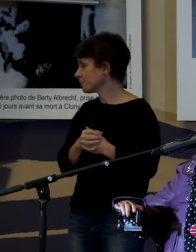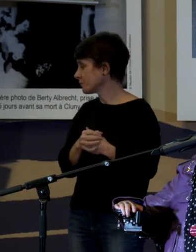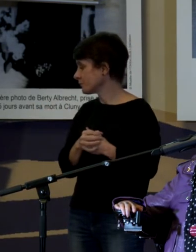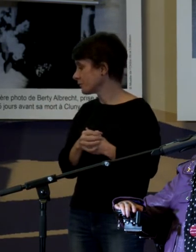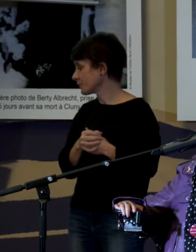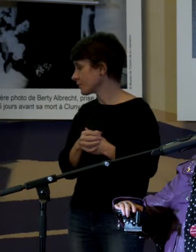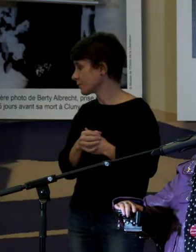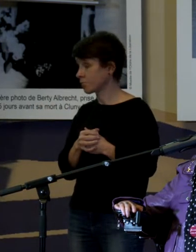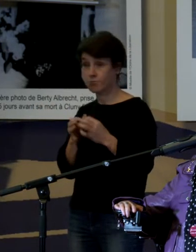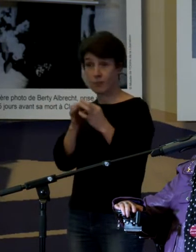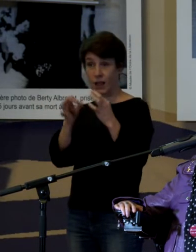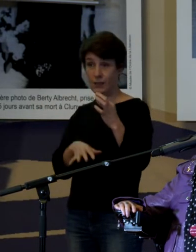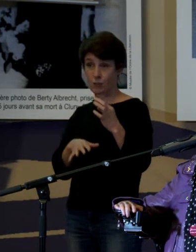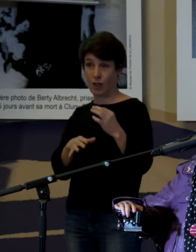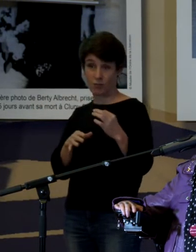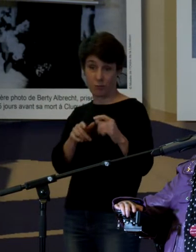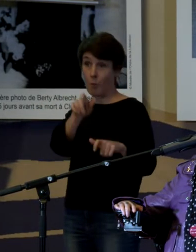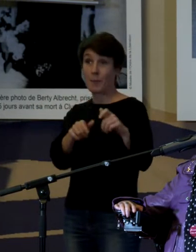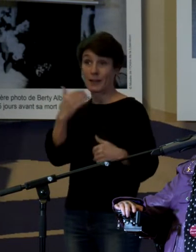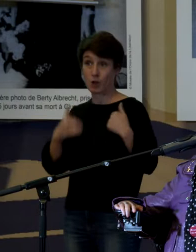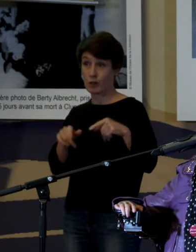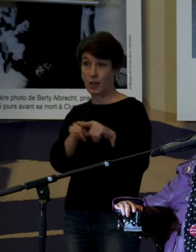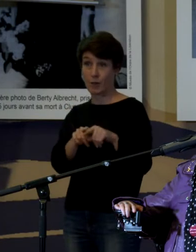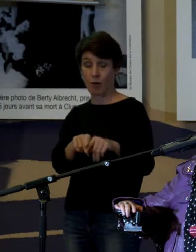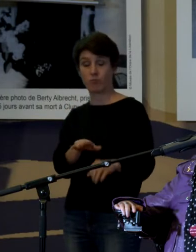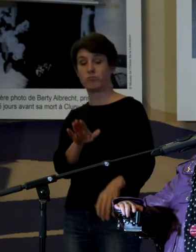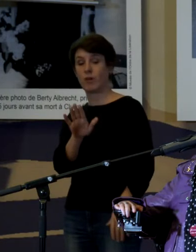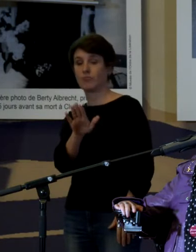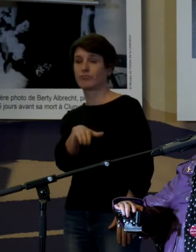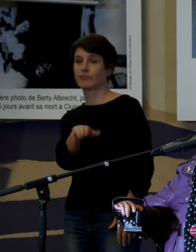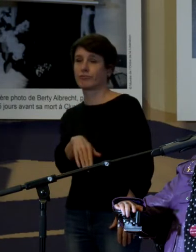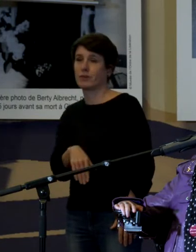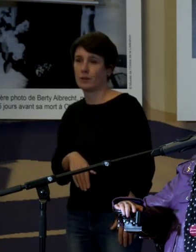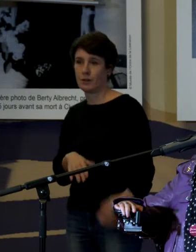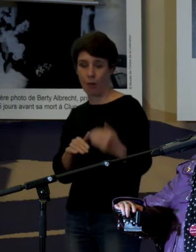il infériorise, il essentialise les personnes handicapées. Et